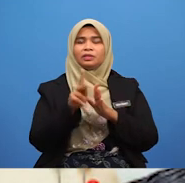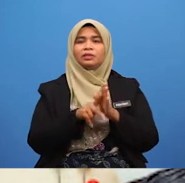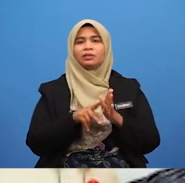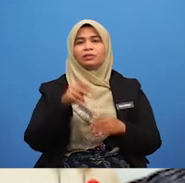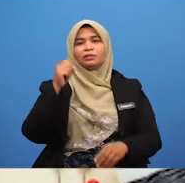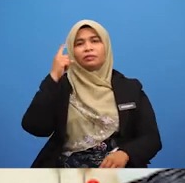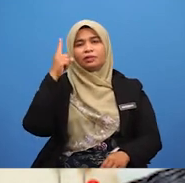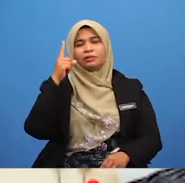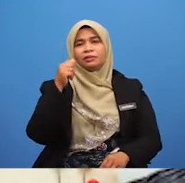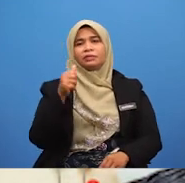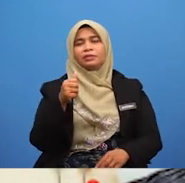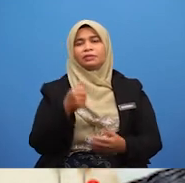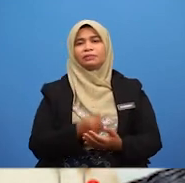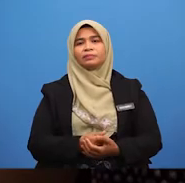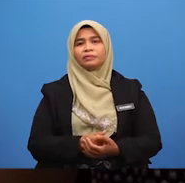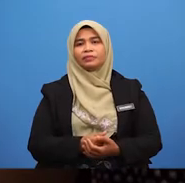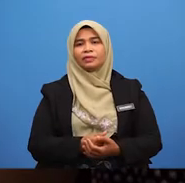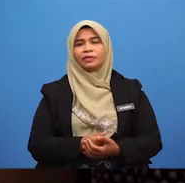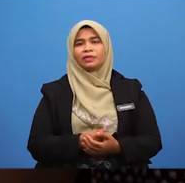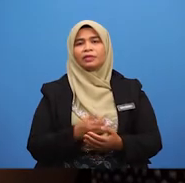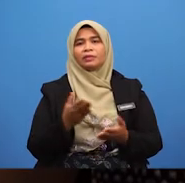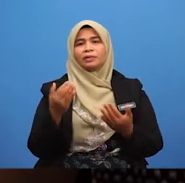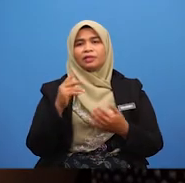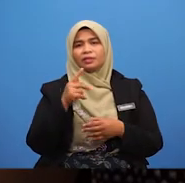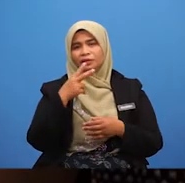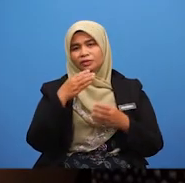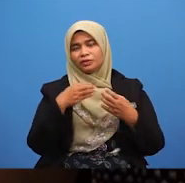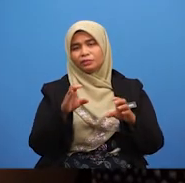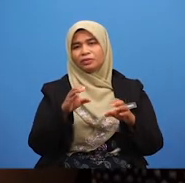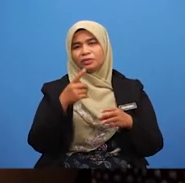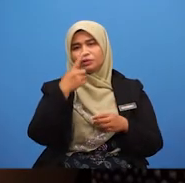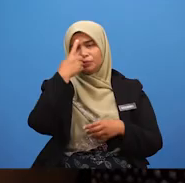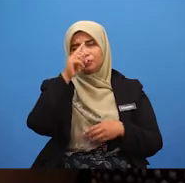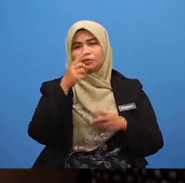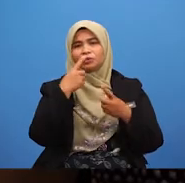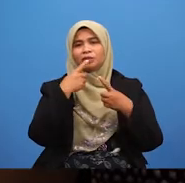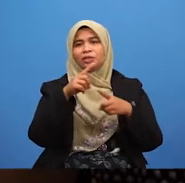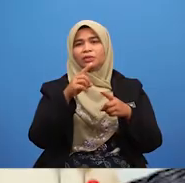menjawab beberapa soalan yang telah cikgu sediakan untuk kamu.